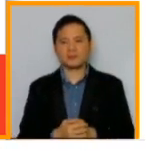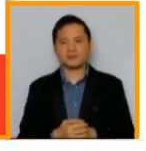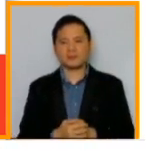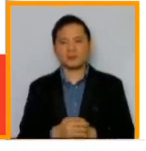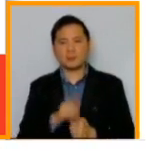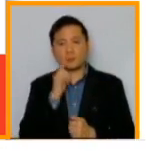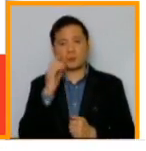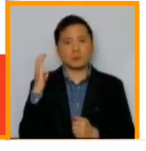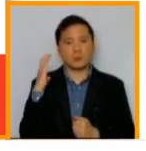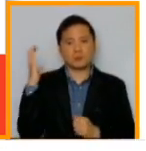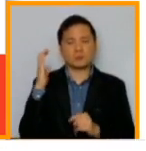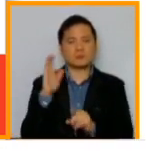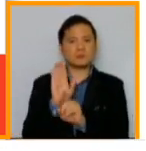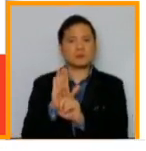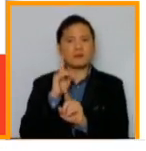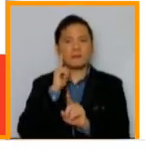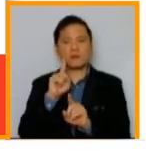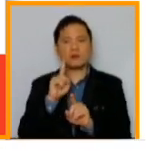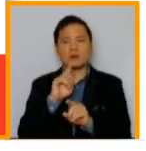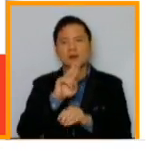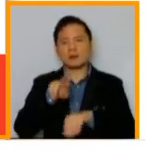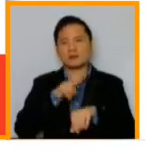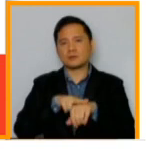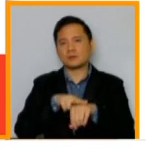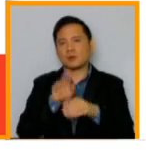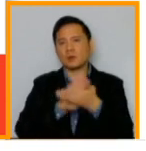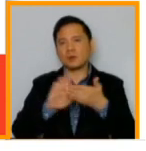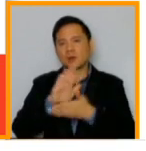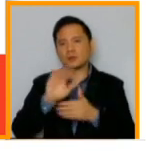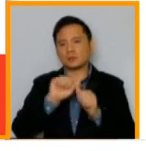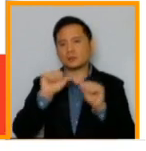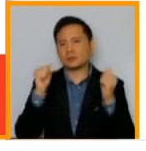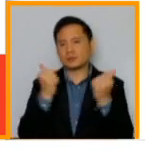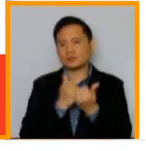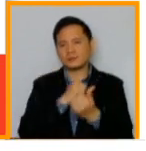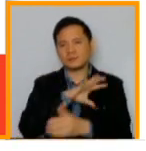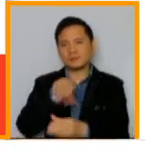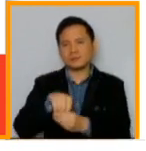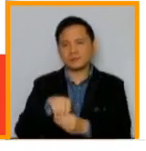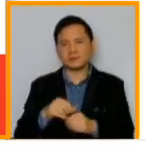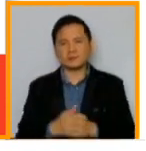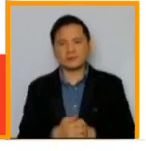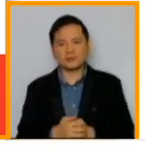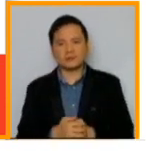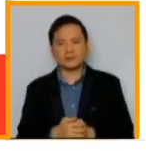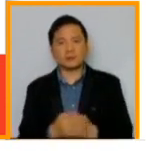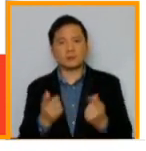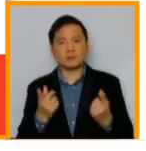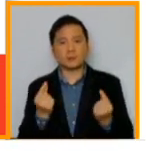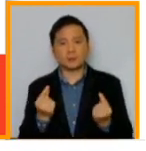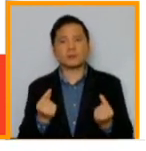National Collegiate Athletic Association. Naging aktibo siya sa preparasyon ng NCAA Season